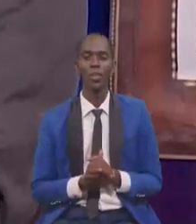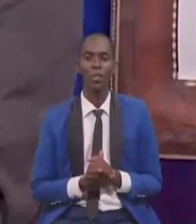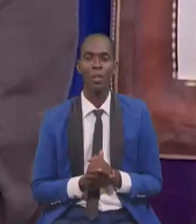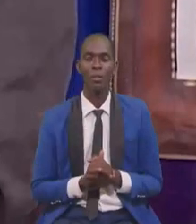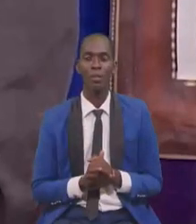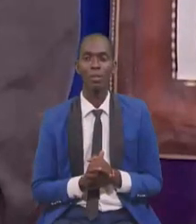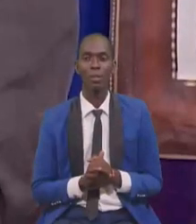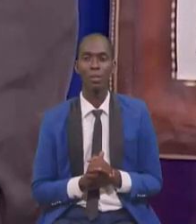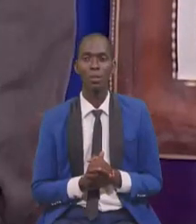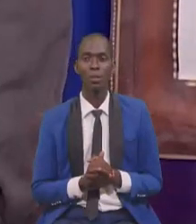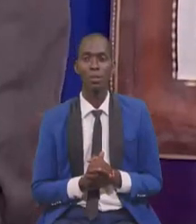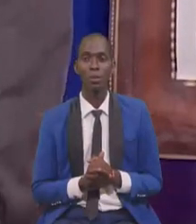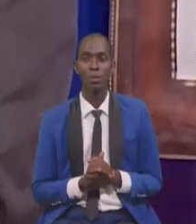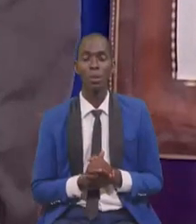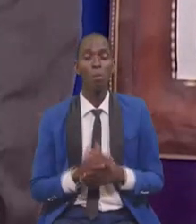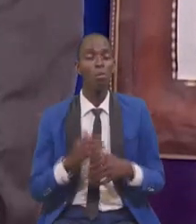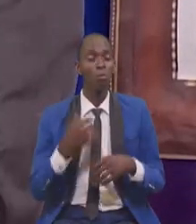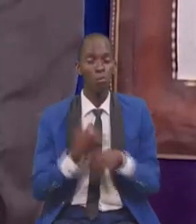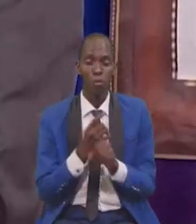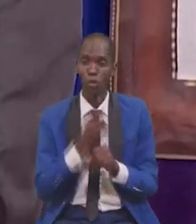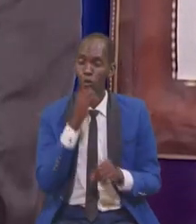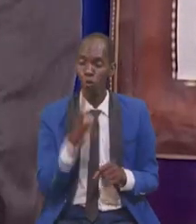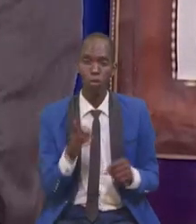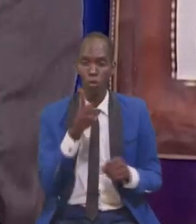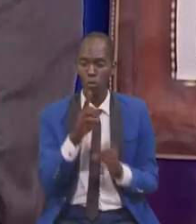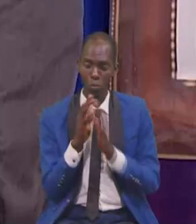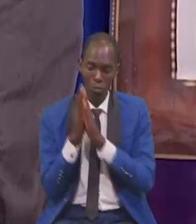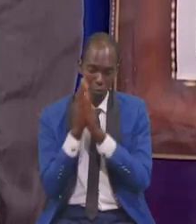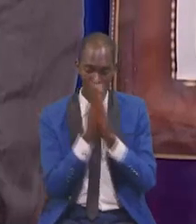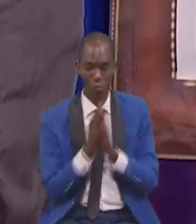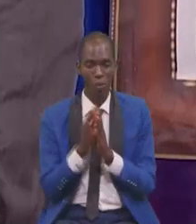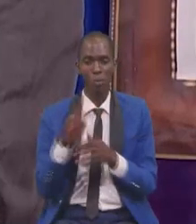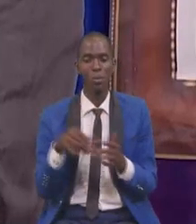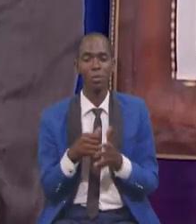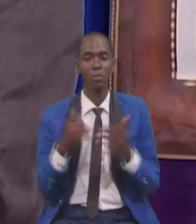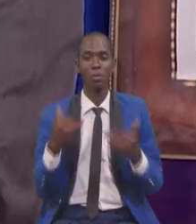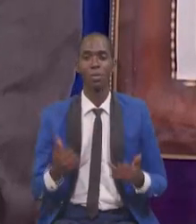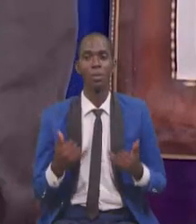fait. Il faut t'assurer que c'est fait pour toi.